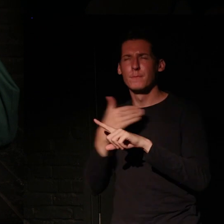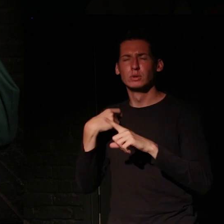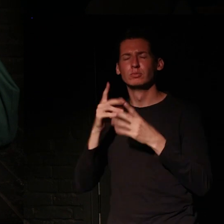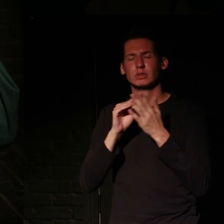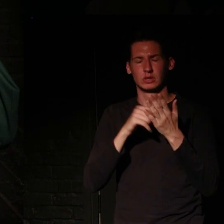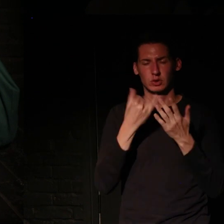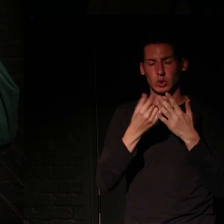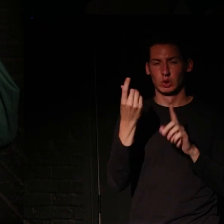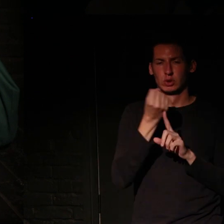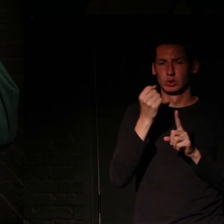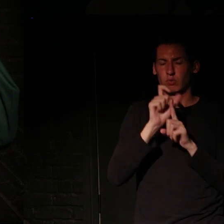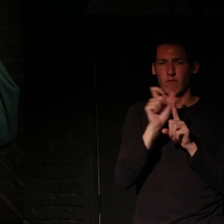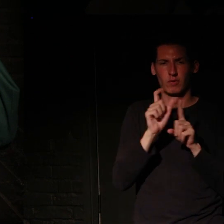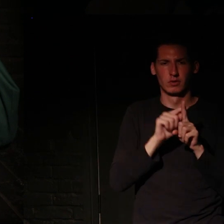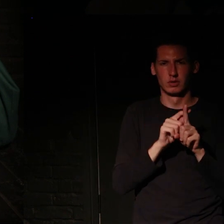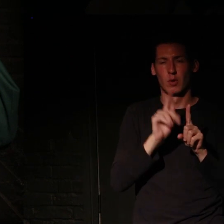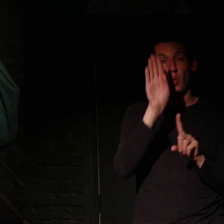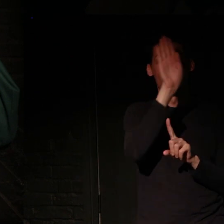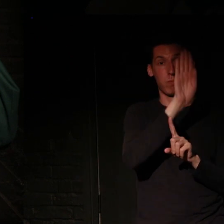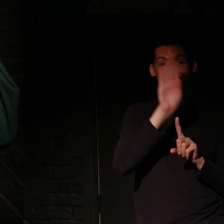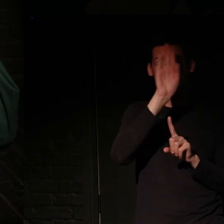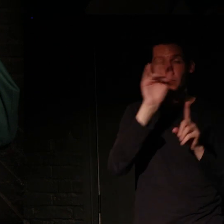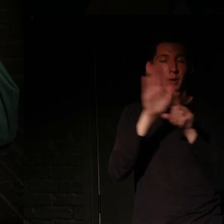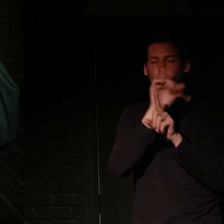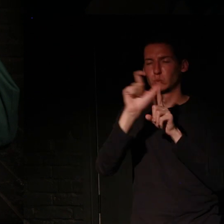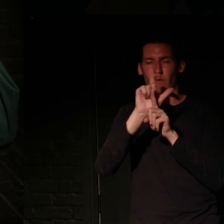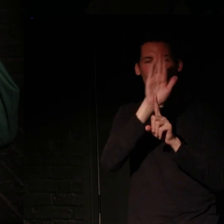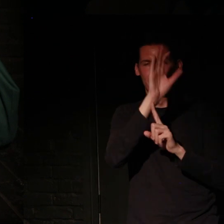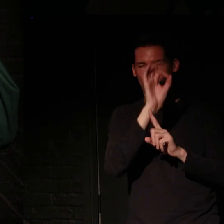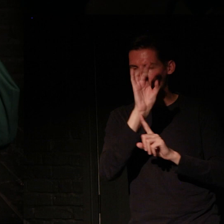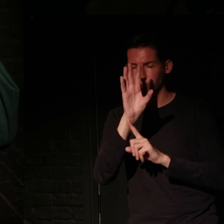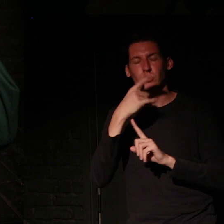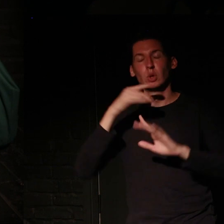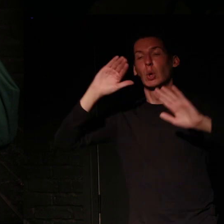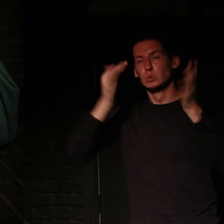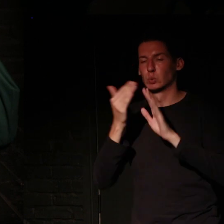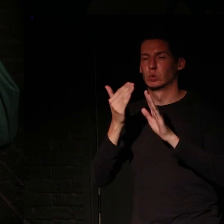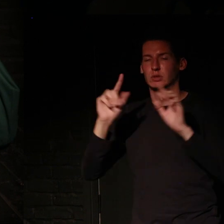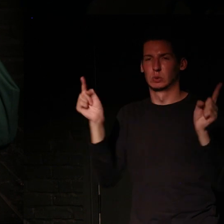że zamiast pisać Bóg pełnym słowem, ona używała angielskiego God,